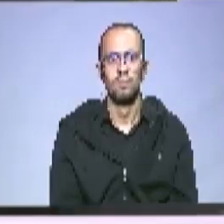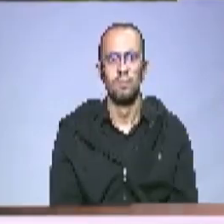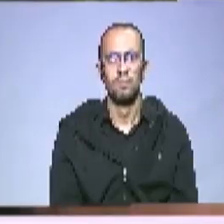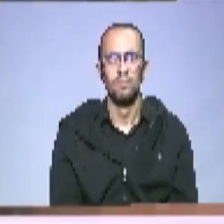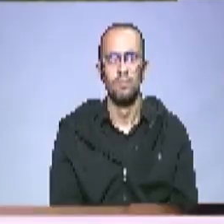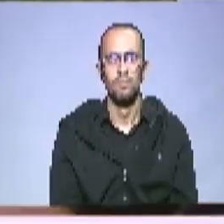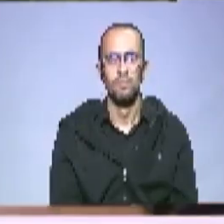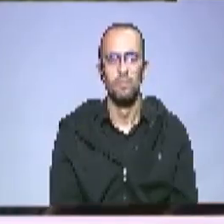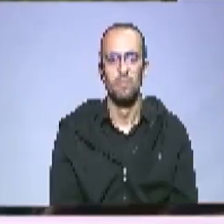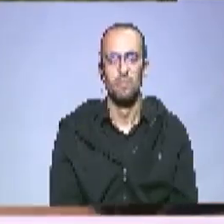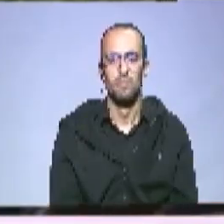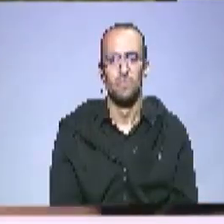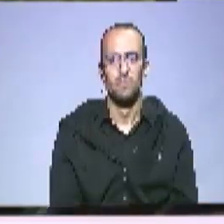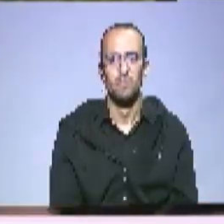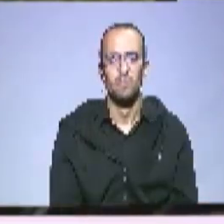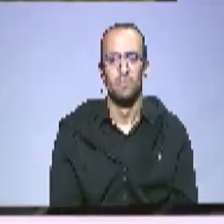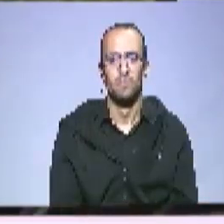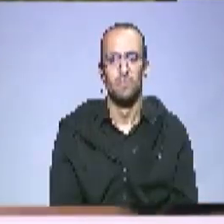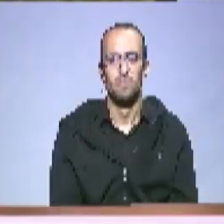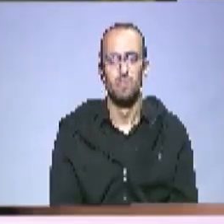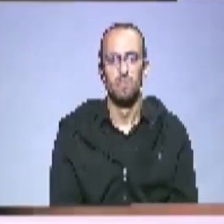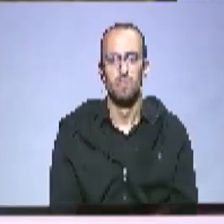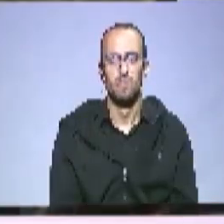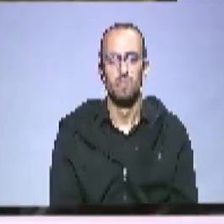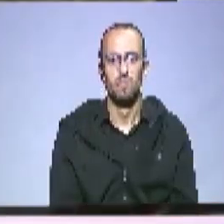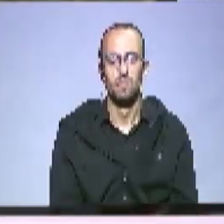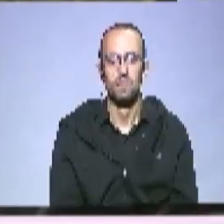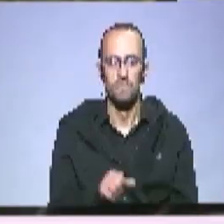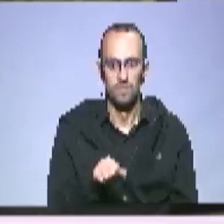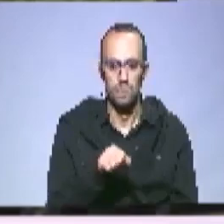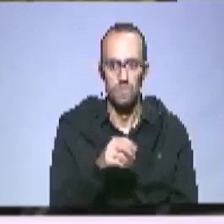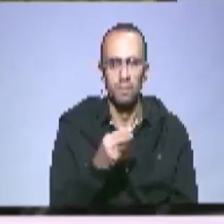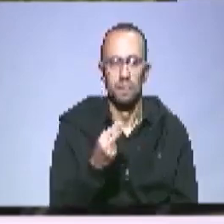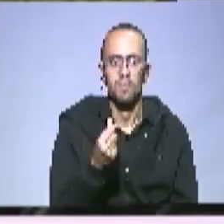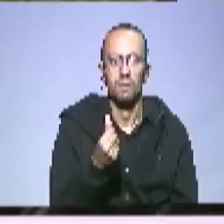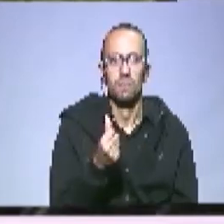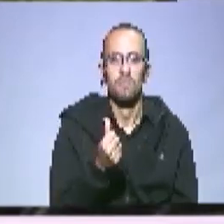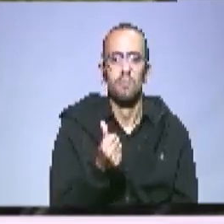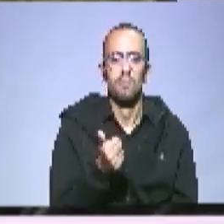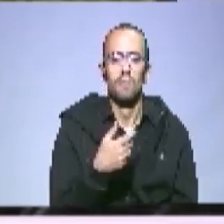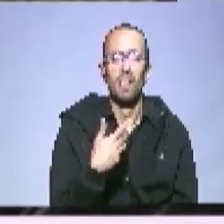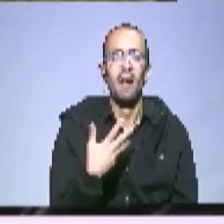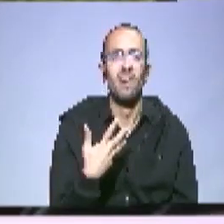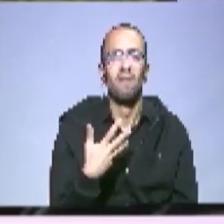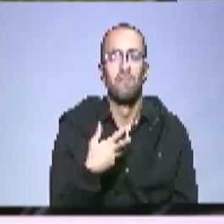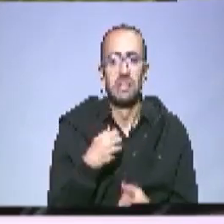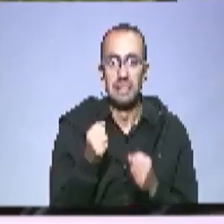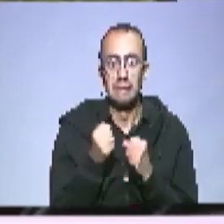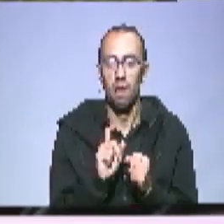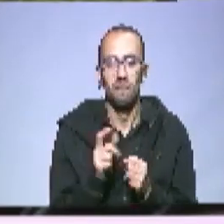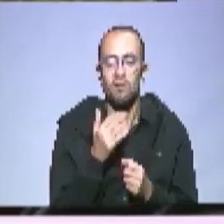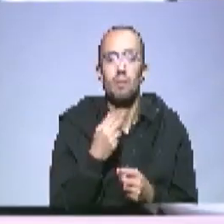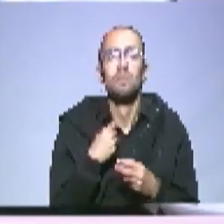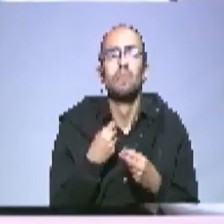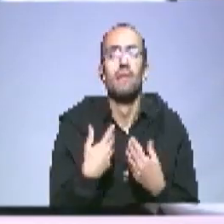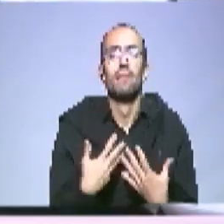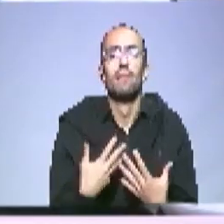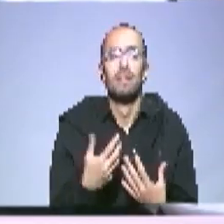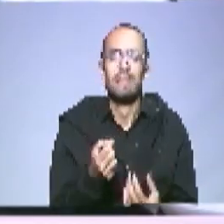فك تاني. لا هي ما كانتش ماسكه عشان تفك، بس هي بنخف القوام بتاعها شويه سنه كده صغيره